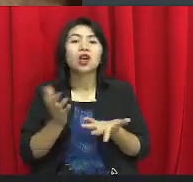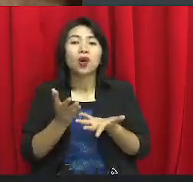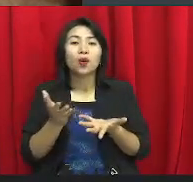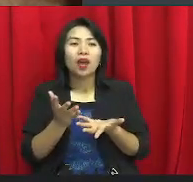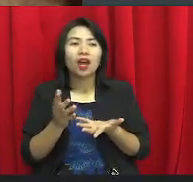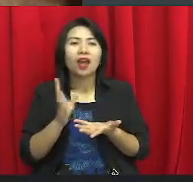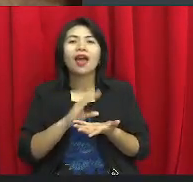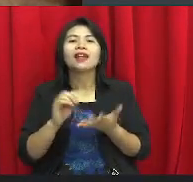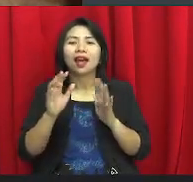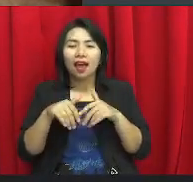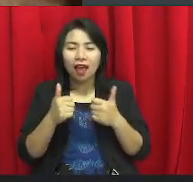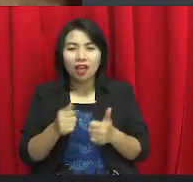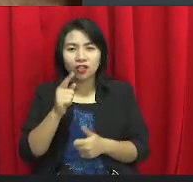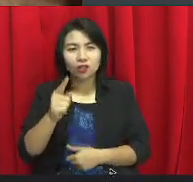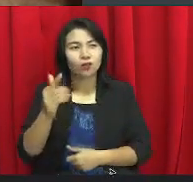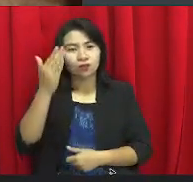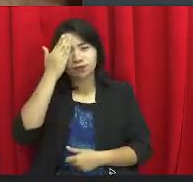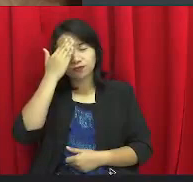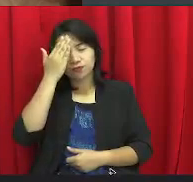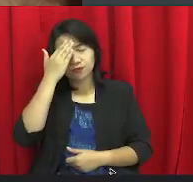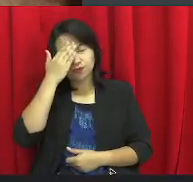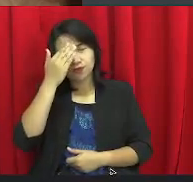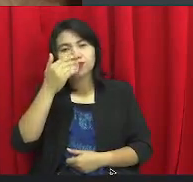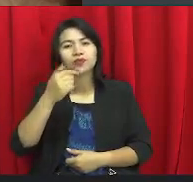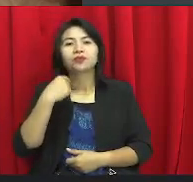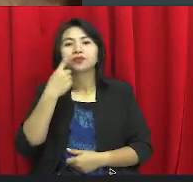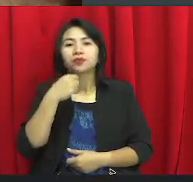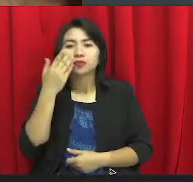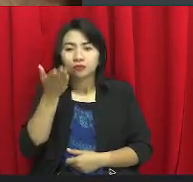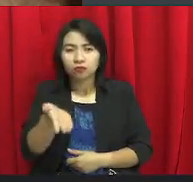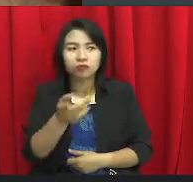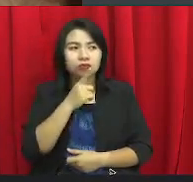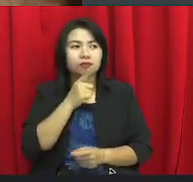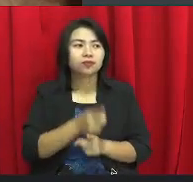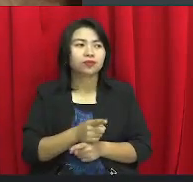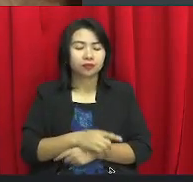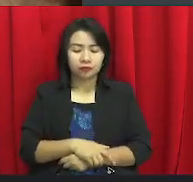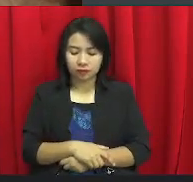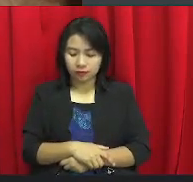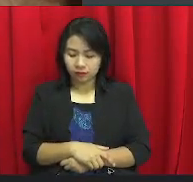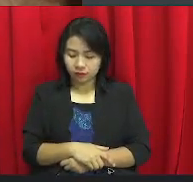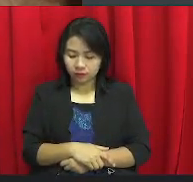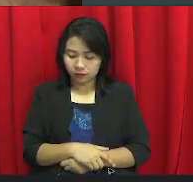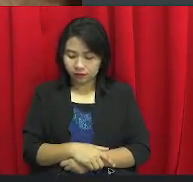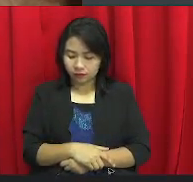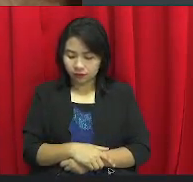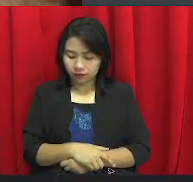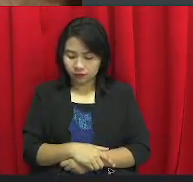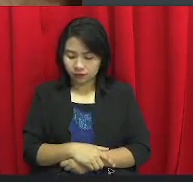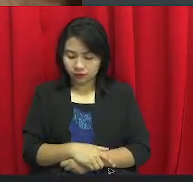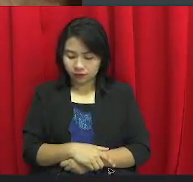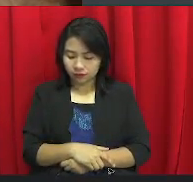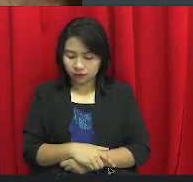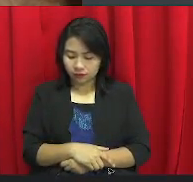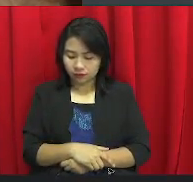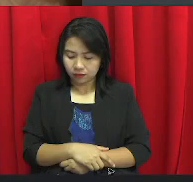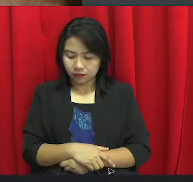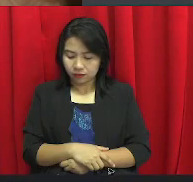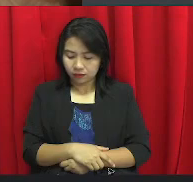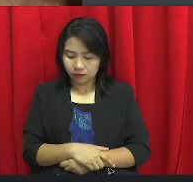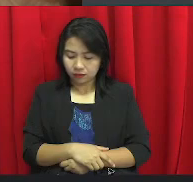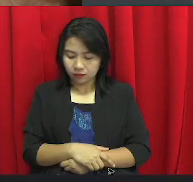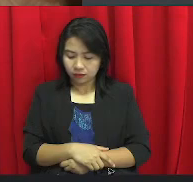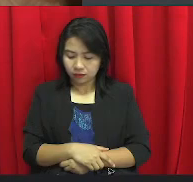Sir Jow, doon mo makikilala yo, kung sino ka eh. No, makikilala ka bilang isang Kristiyano pag mag-isa ka